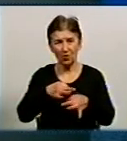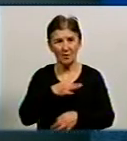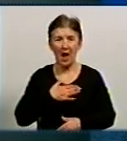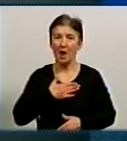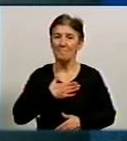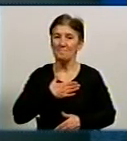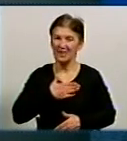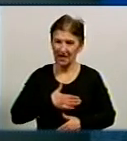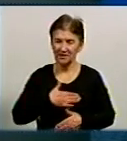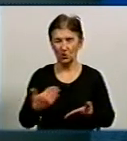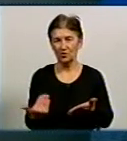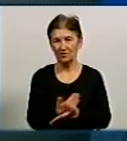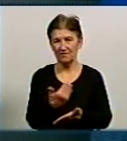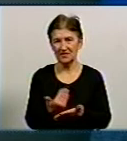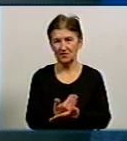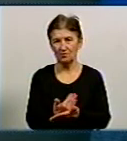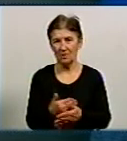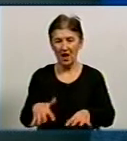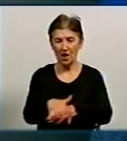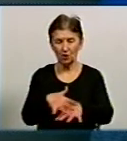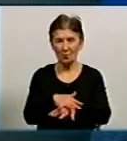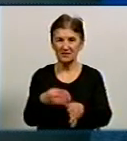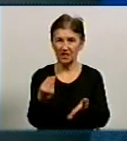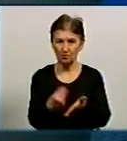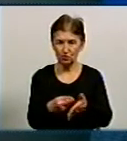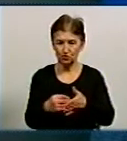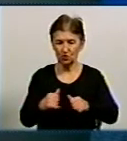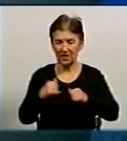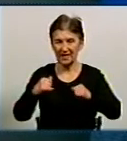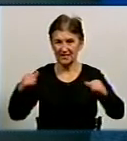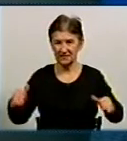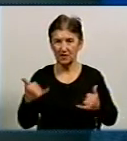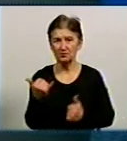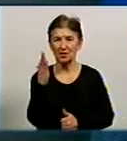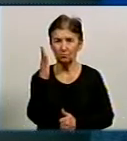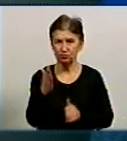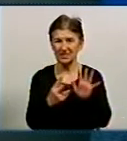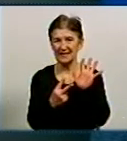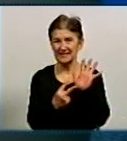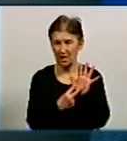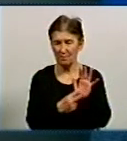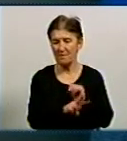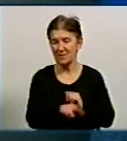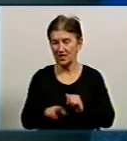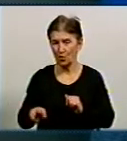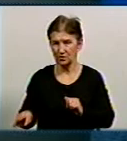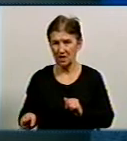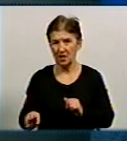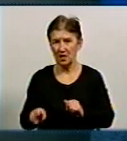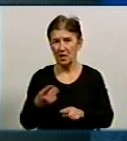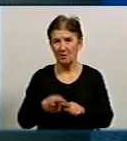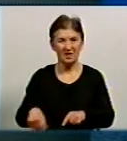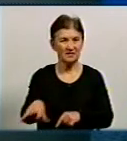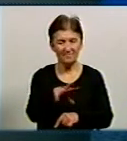для містян, новину. Громадський бюджет Кропивницького зріс на 2 мільйони, тепер він становить 7 мільйонів гривень. І, відповідно, всі ви